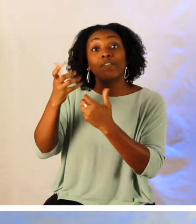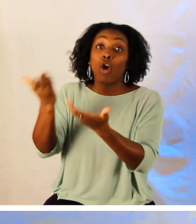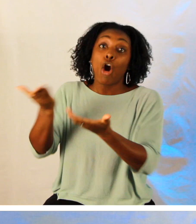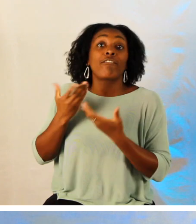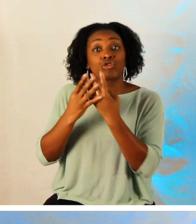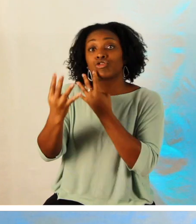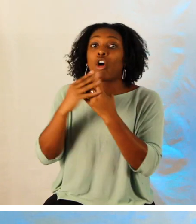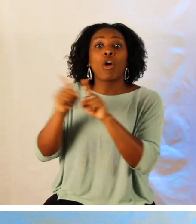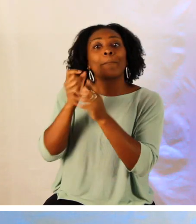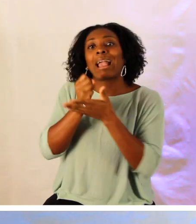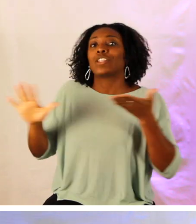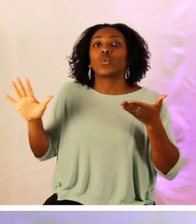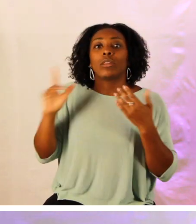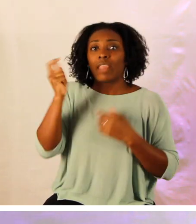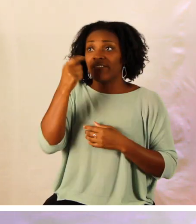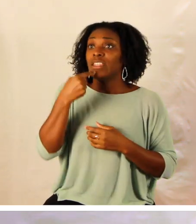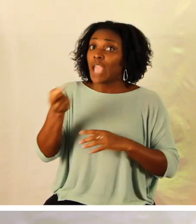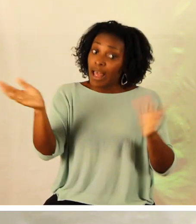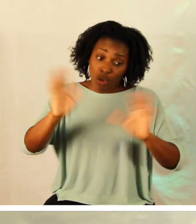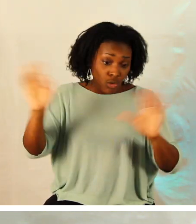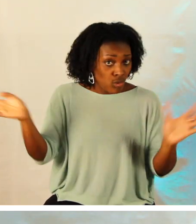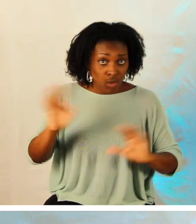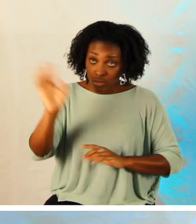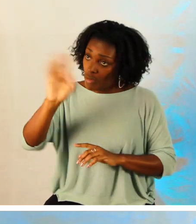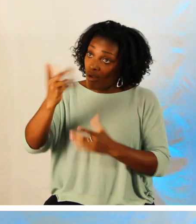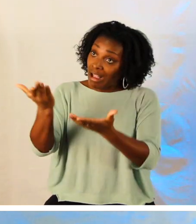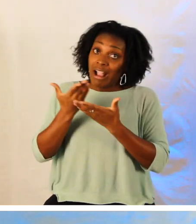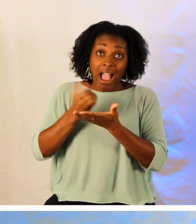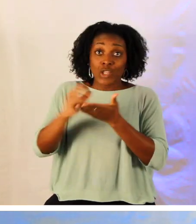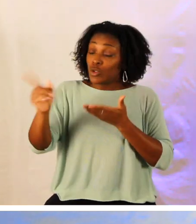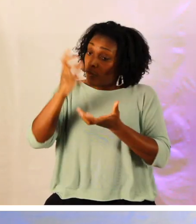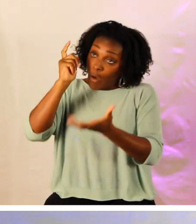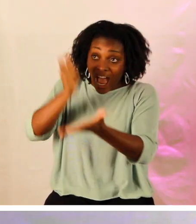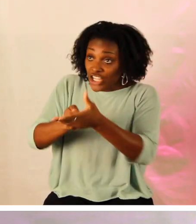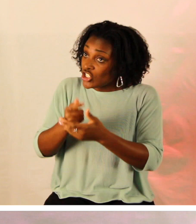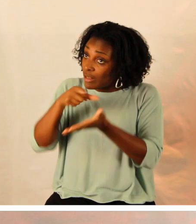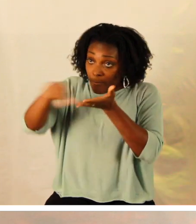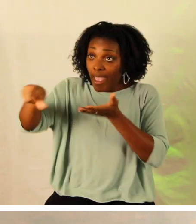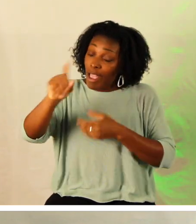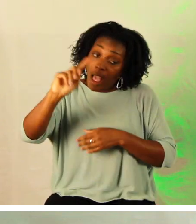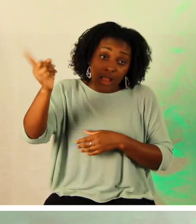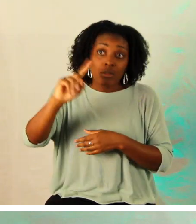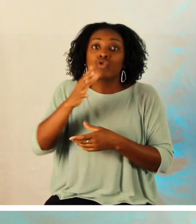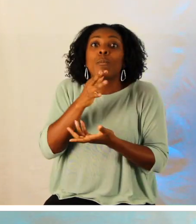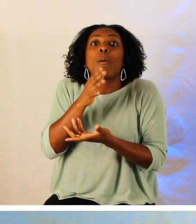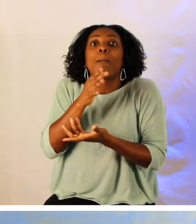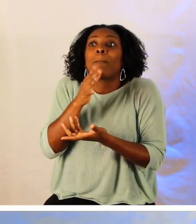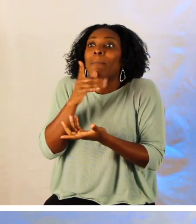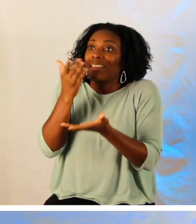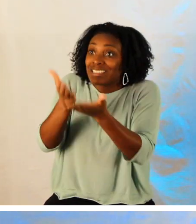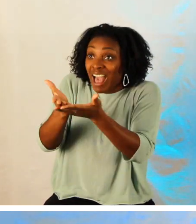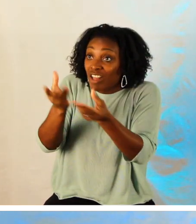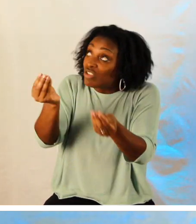fait. Et David va dire, non, je veux te l'acheter contre sa valeur en argent. Car je ne présenterai point à l'Éternel ce